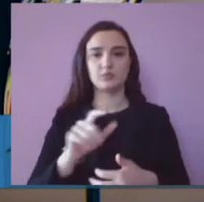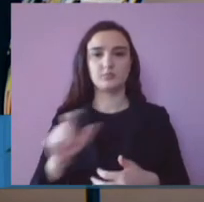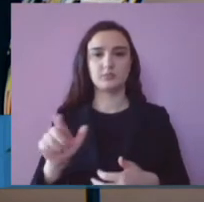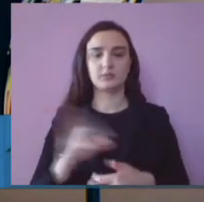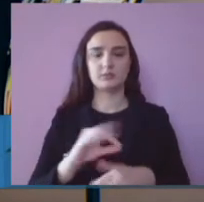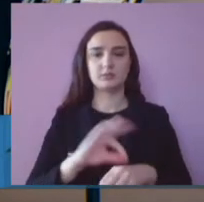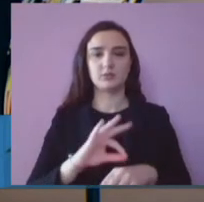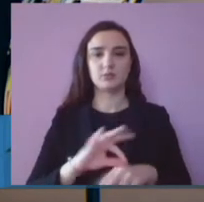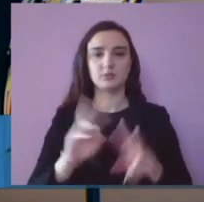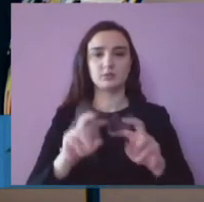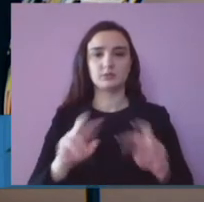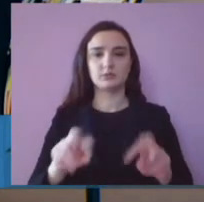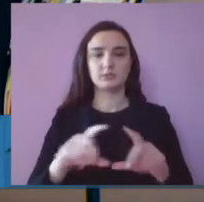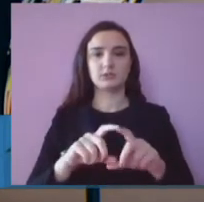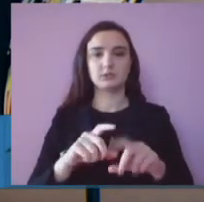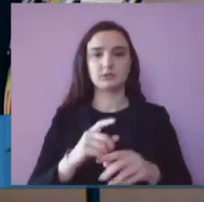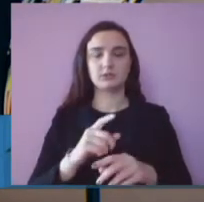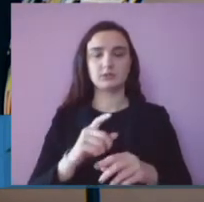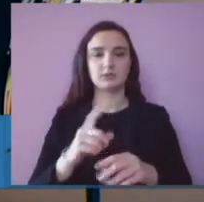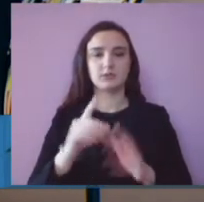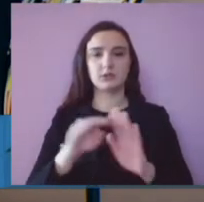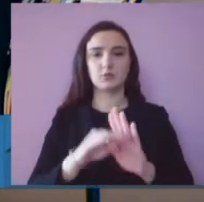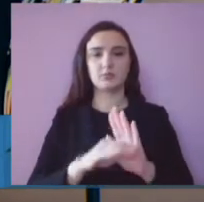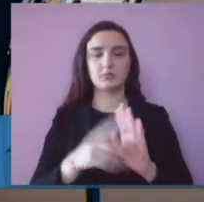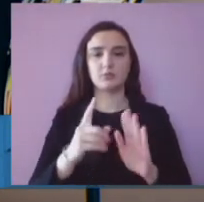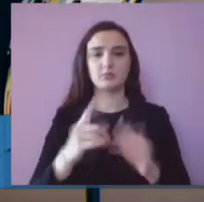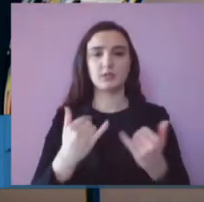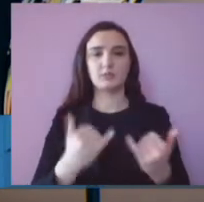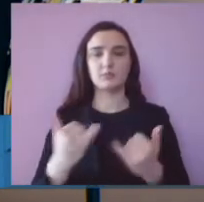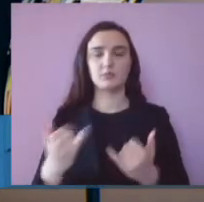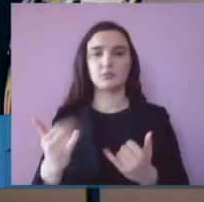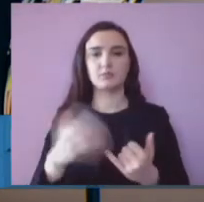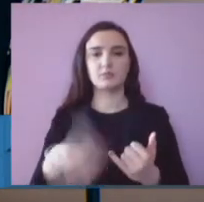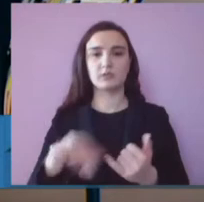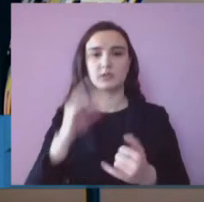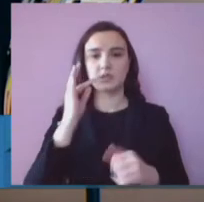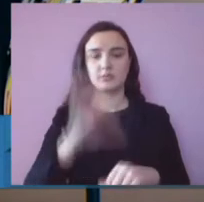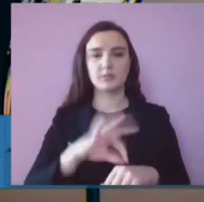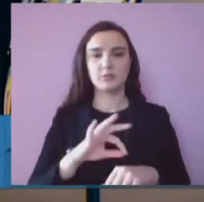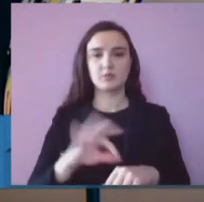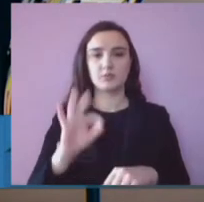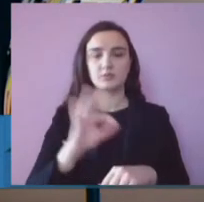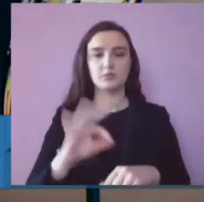დიაგნოსტიკის კრიტერიუმებისაგან. და რატომ? თანამედროვე დიაბეტოლოგია